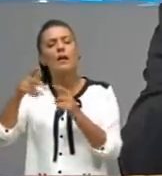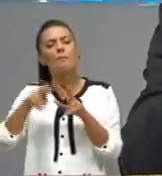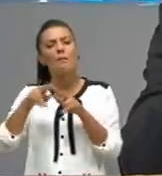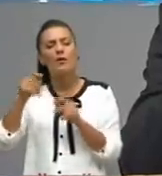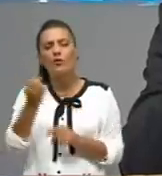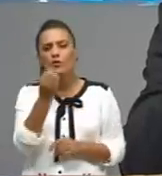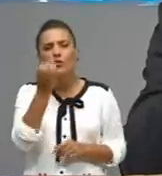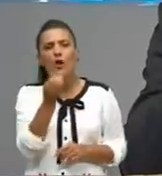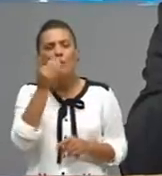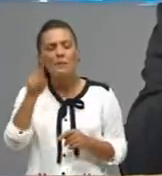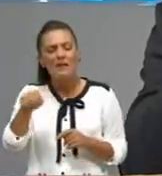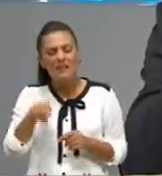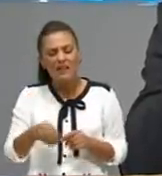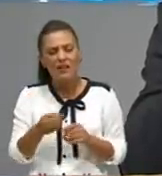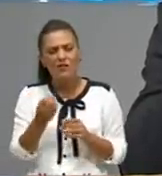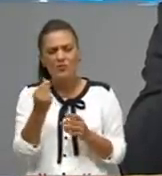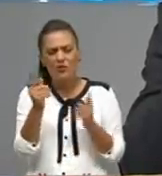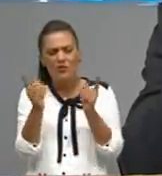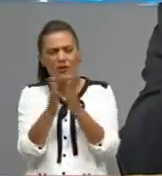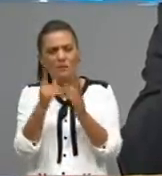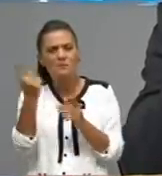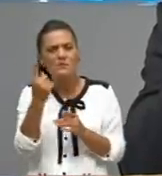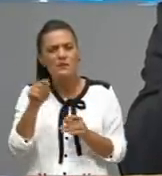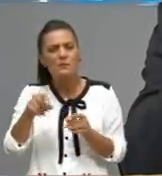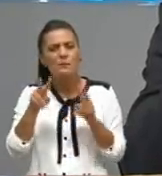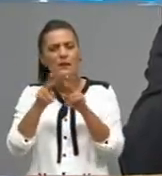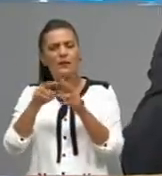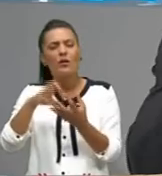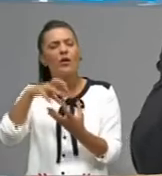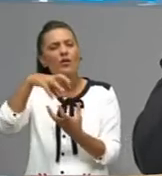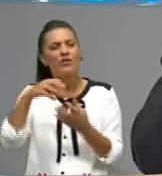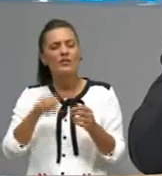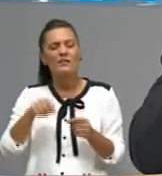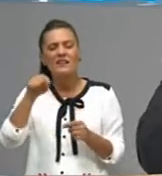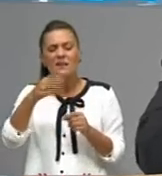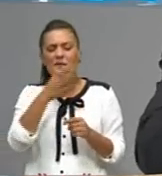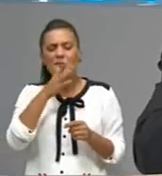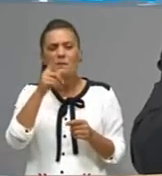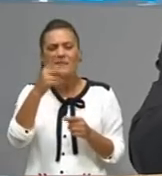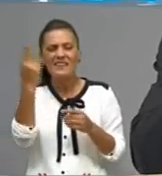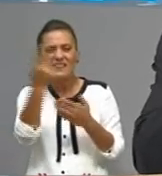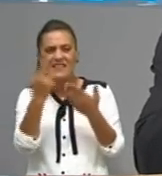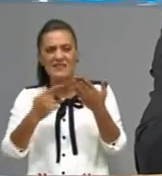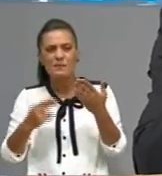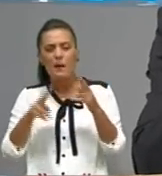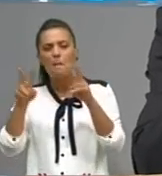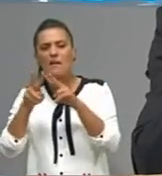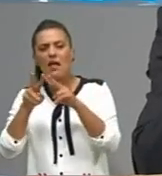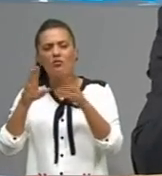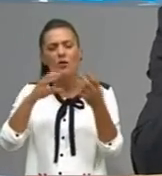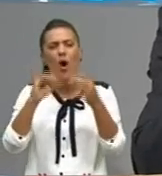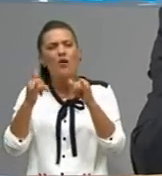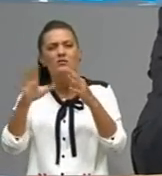bir minyatürü var. Evet. Çok ünlü bir minyatürdür. Evet. Aslında bu bildiğim kadarıyla resimle minyatürün arası bir